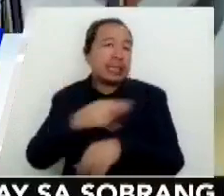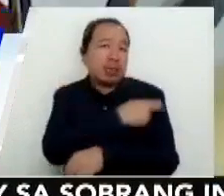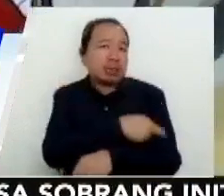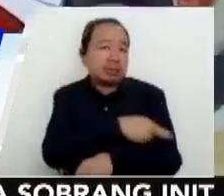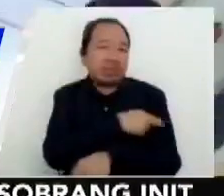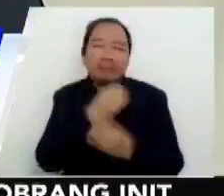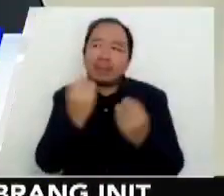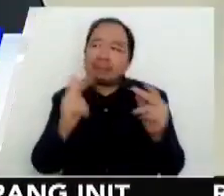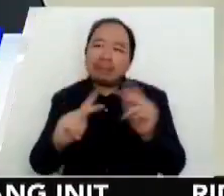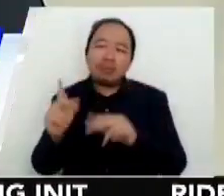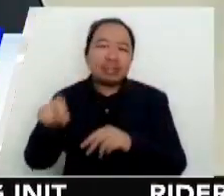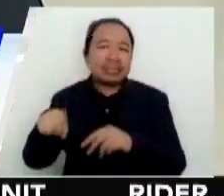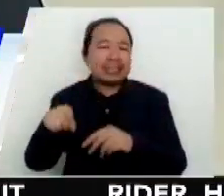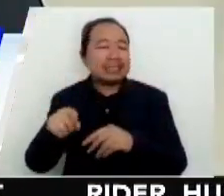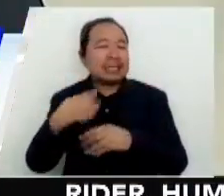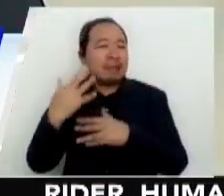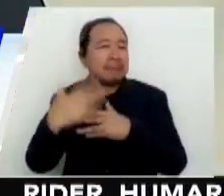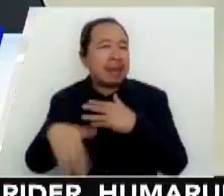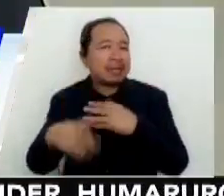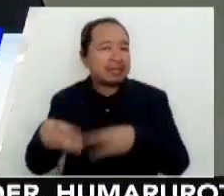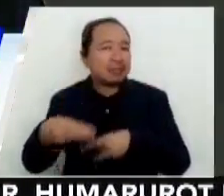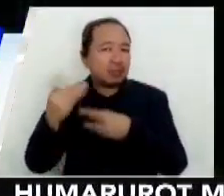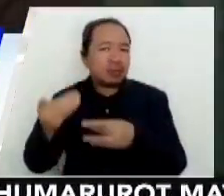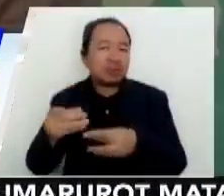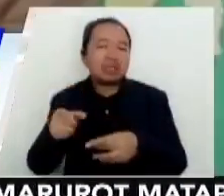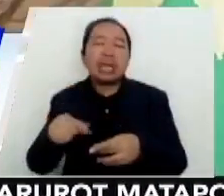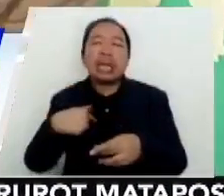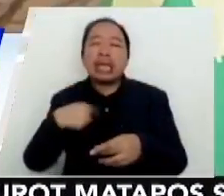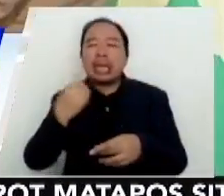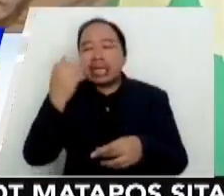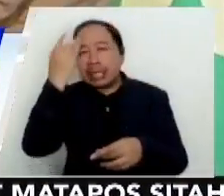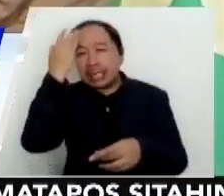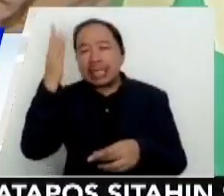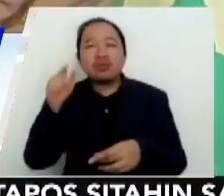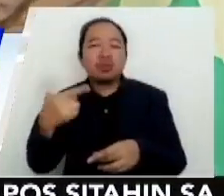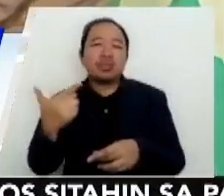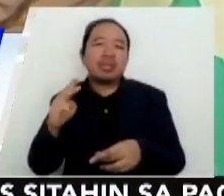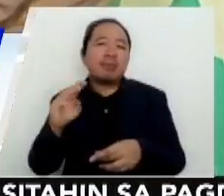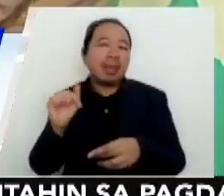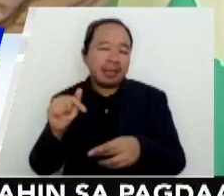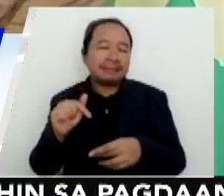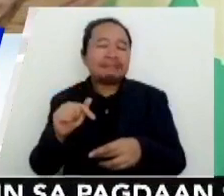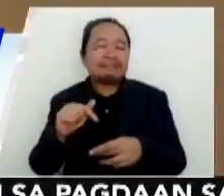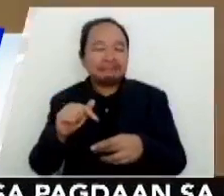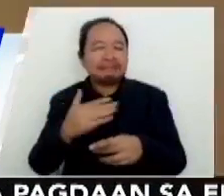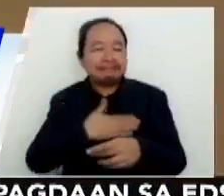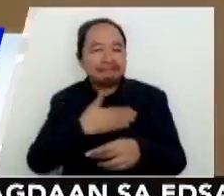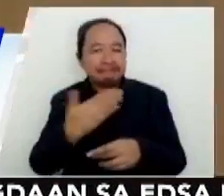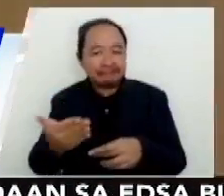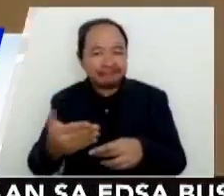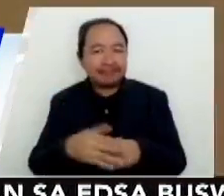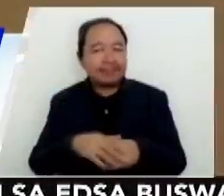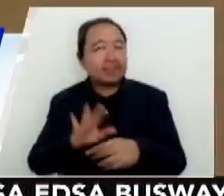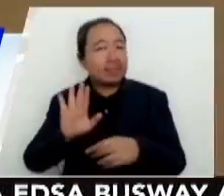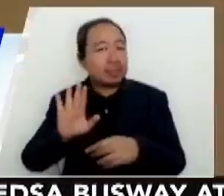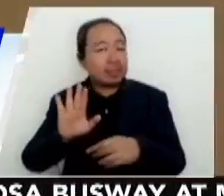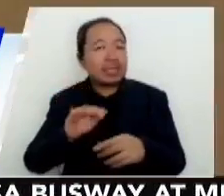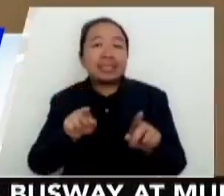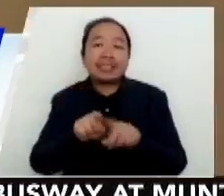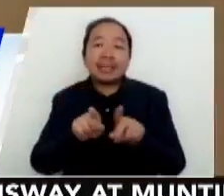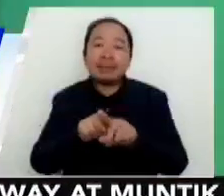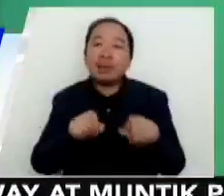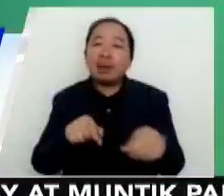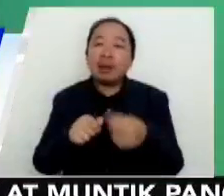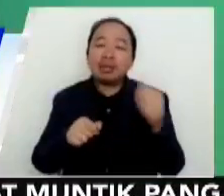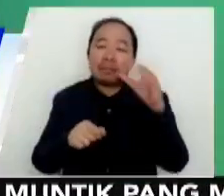naging daan nun, kaya ako nag-possess yung GMA Kapuso. Gaya ni Jonathan, advokasya na rin ni Marlon ang tumulong sa